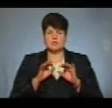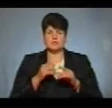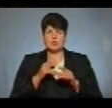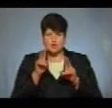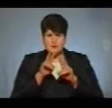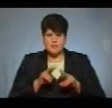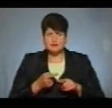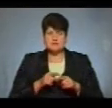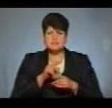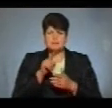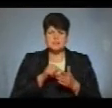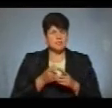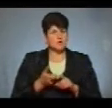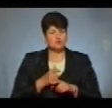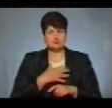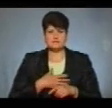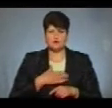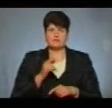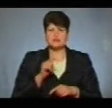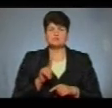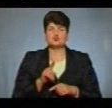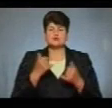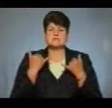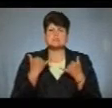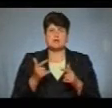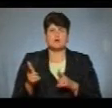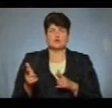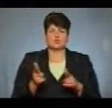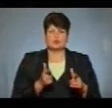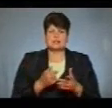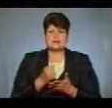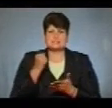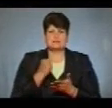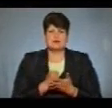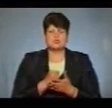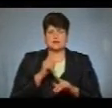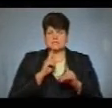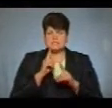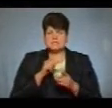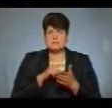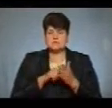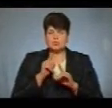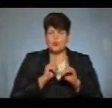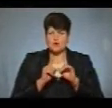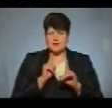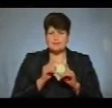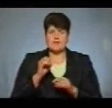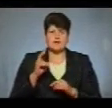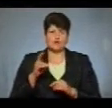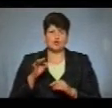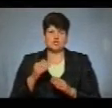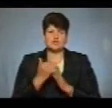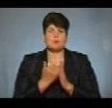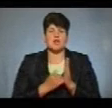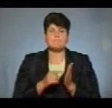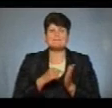і дуже схвильовані тим, що зараз готується для затвердження на сесії міської ради екологічна програма